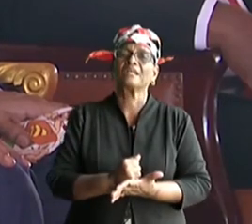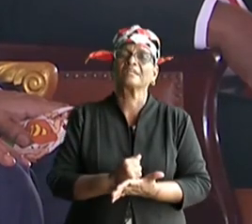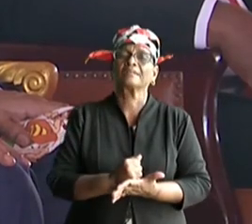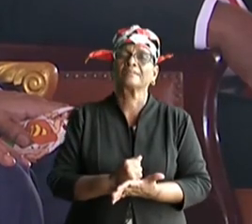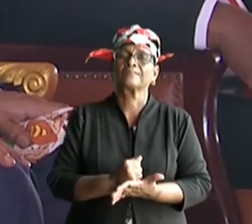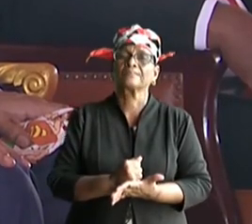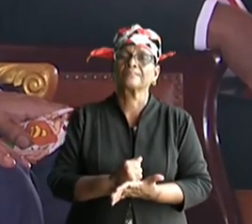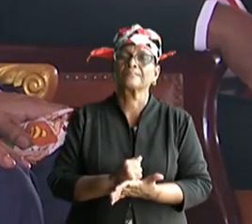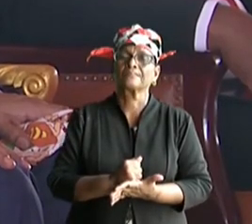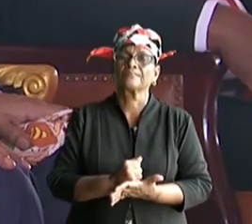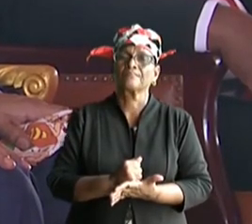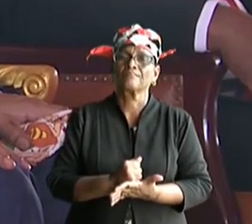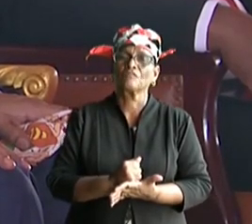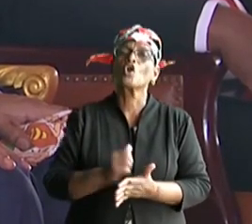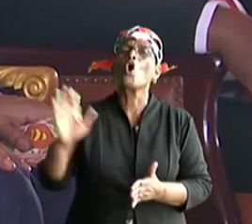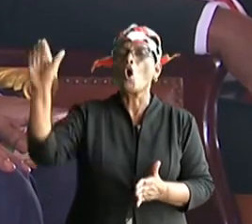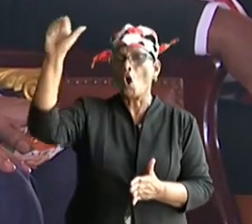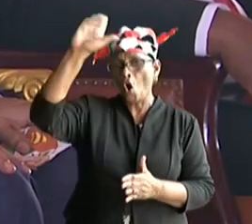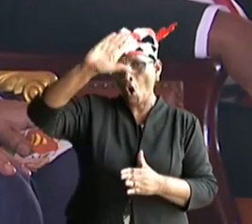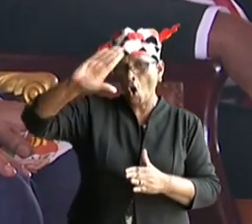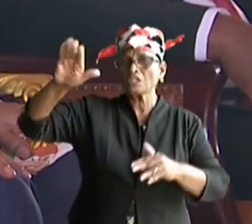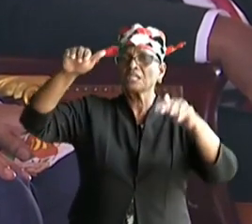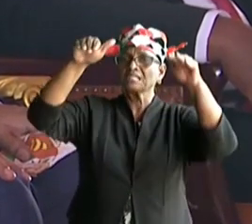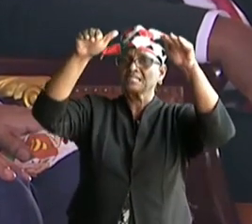van Gods zegen